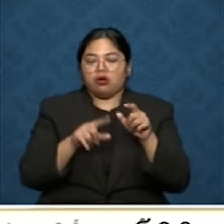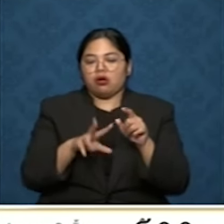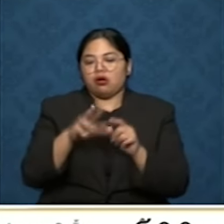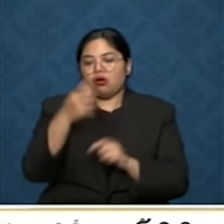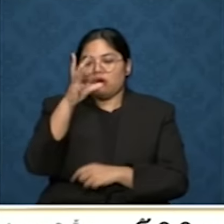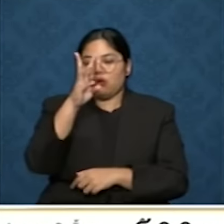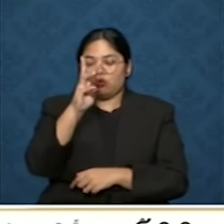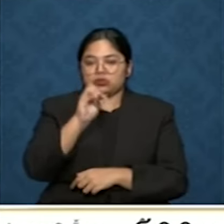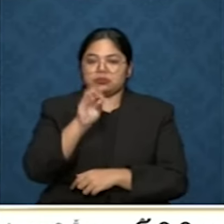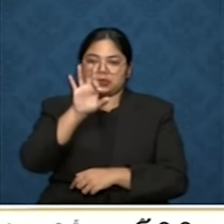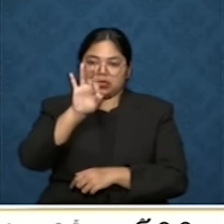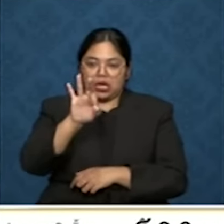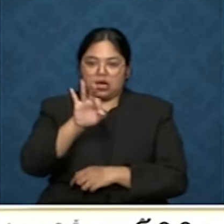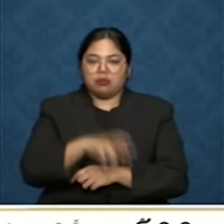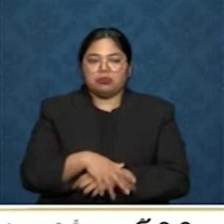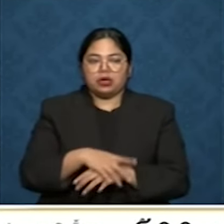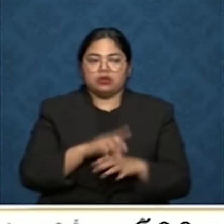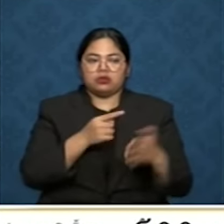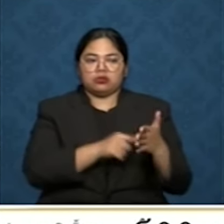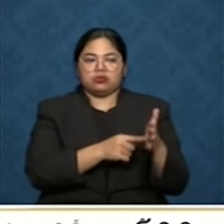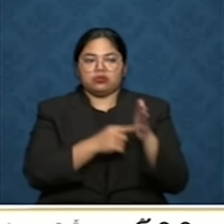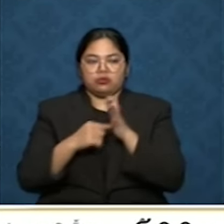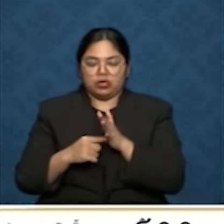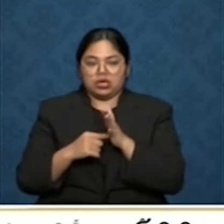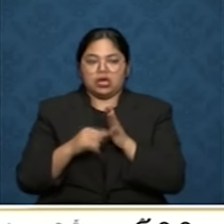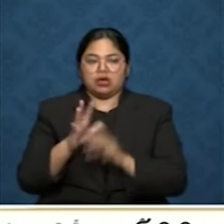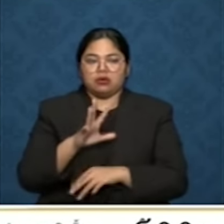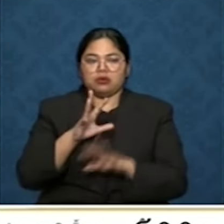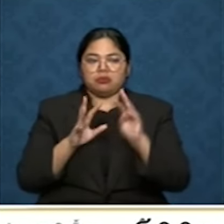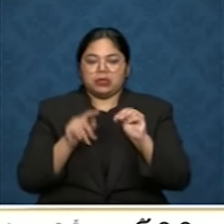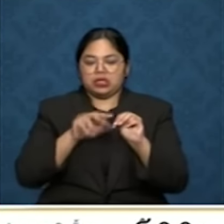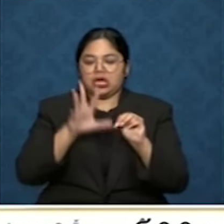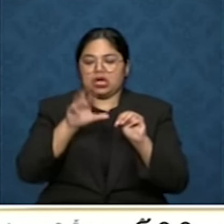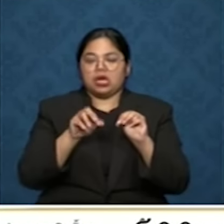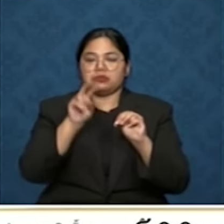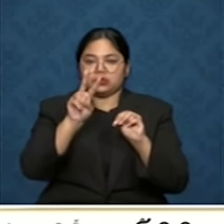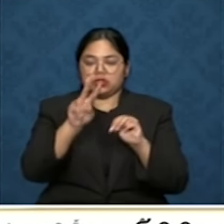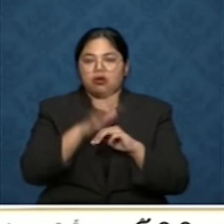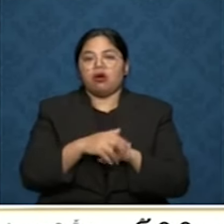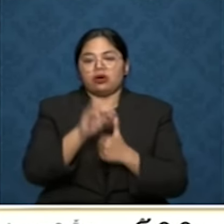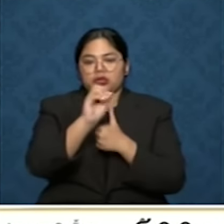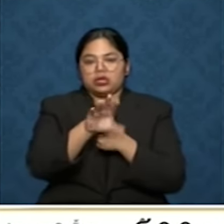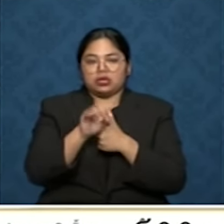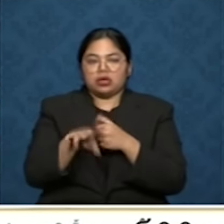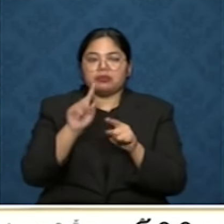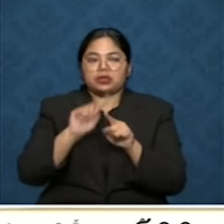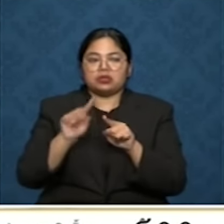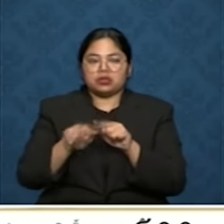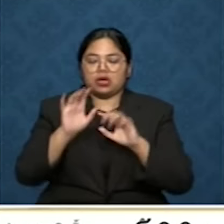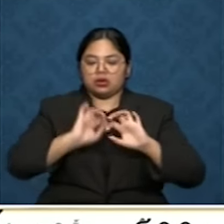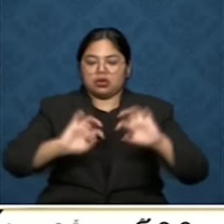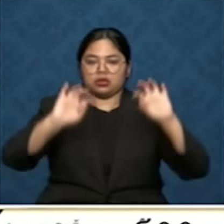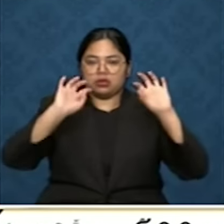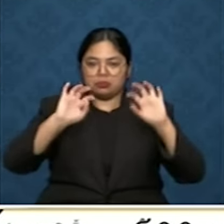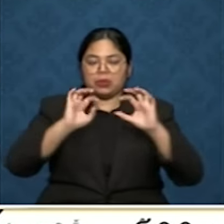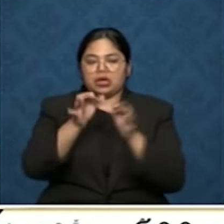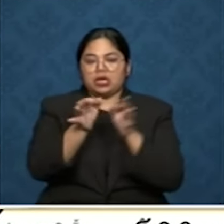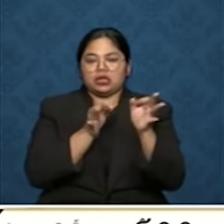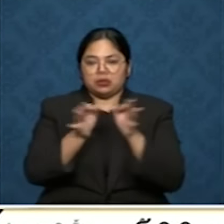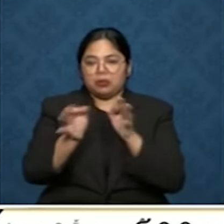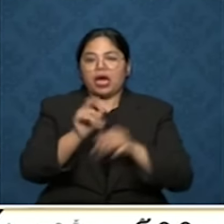เอายกเคสเคสเดียวแล้วก็ในมาตรา 52เรื่องชี้แนะนะคะที่จะให้จะให้รัฐบาลเนี่ยชี้แจงยัง